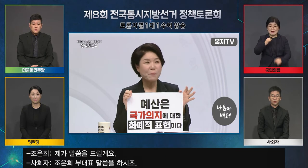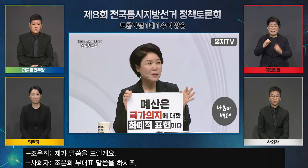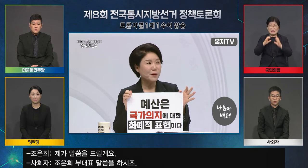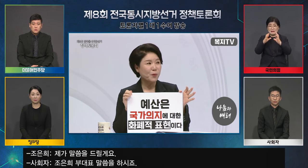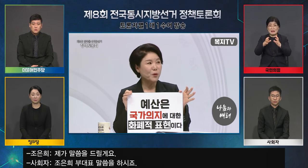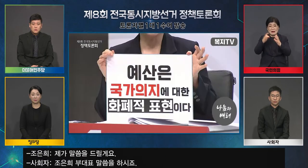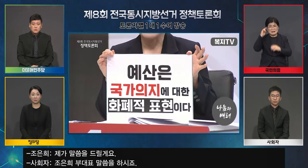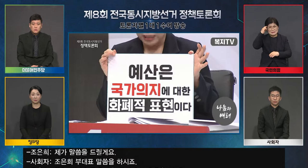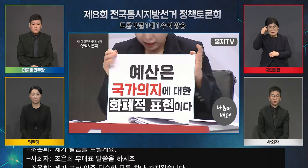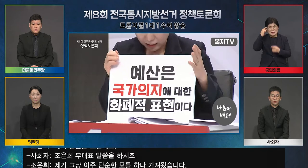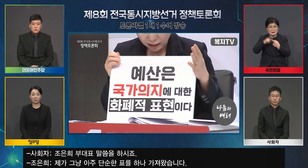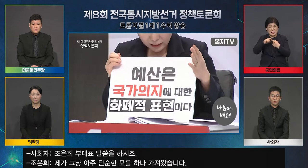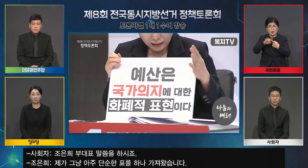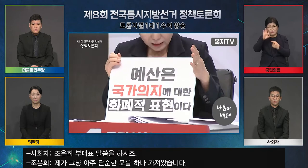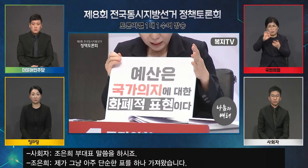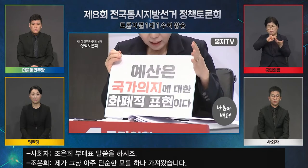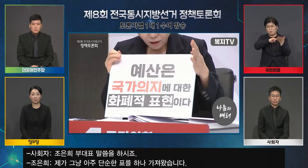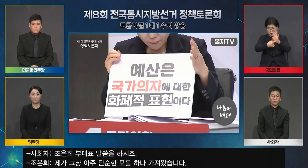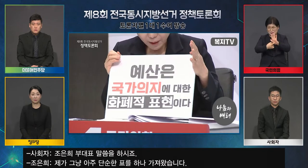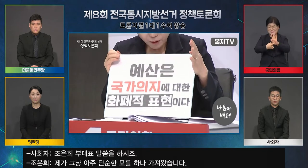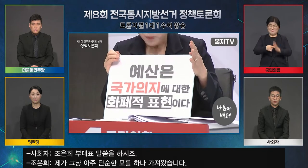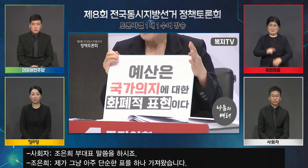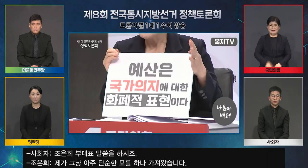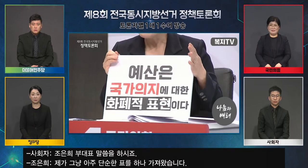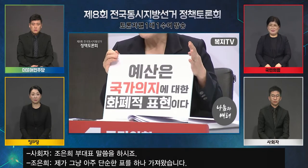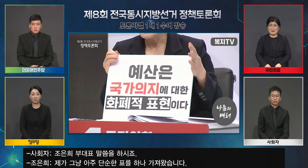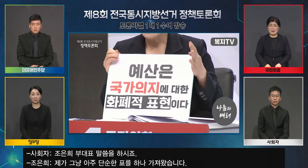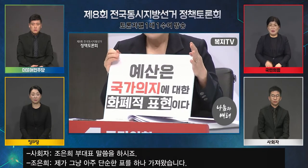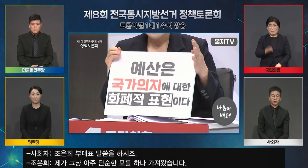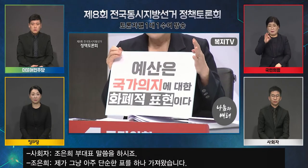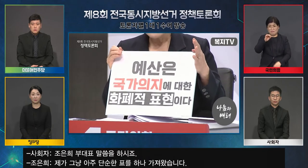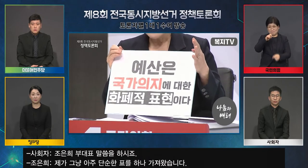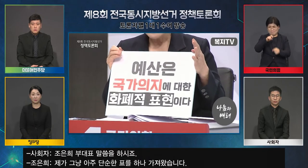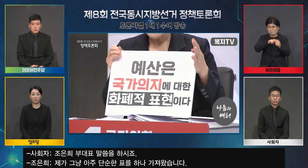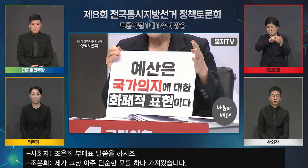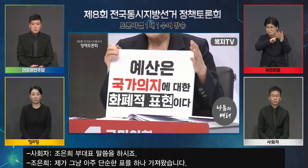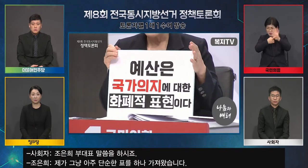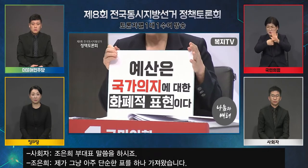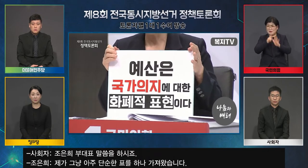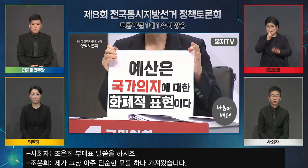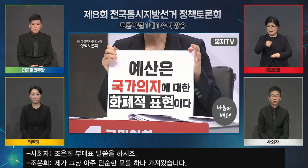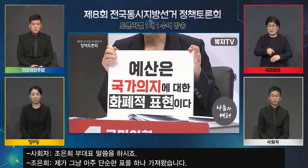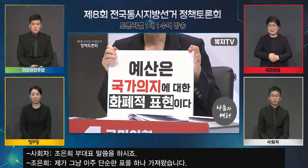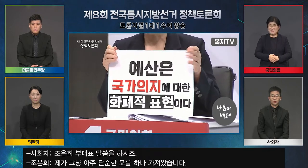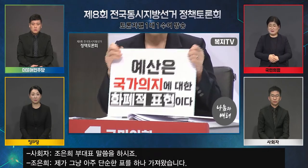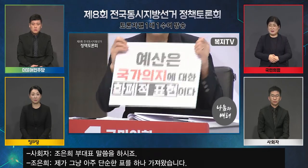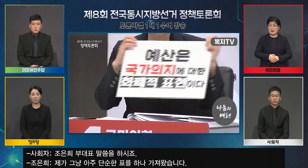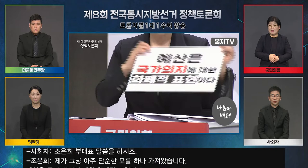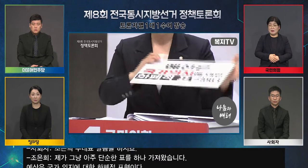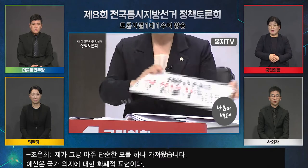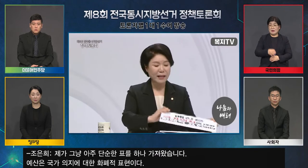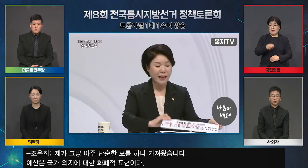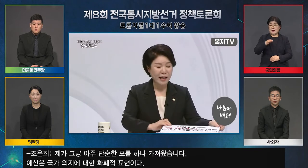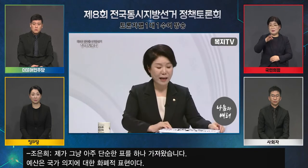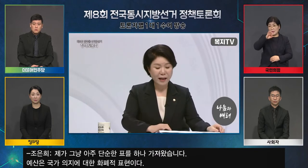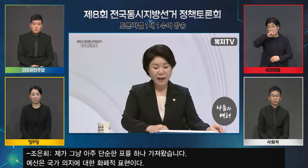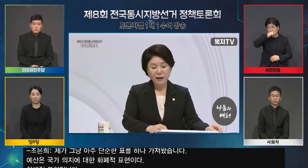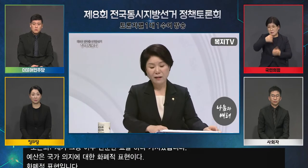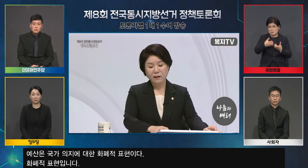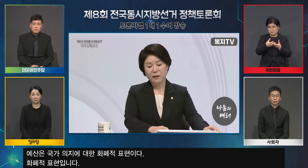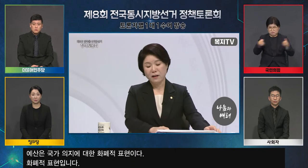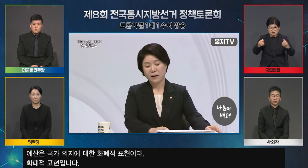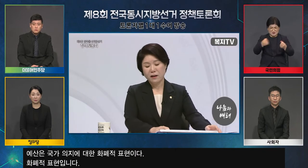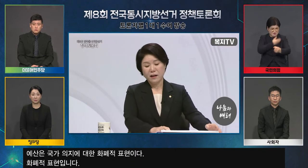화폐적 표현이다. 화폐적 표현입니다. 그런데 재정분권을 얘기를 했을 때